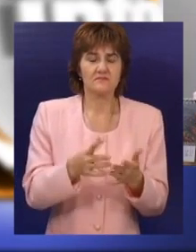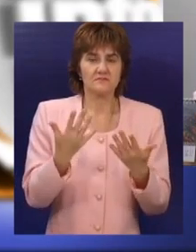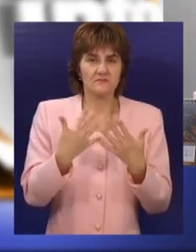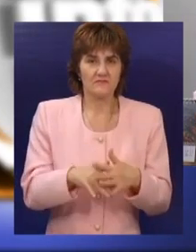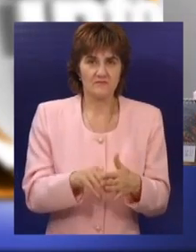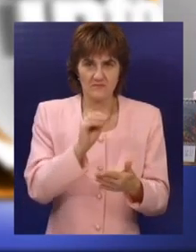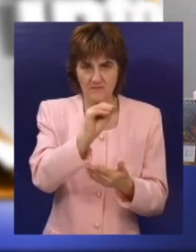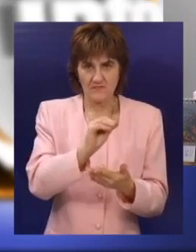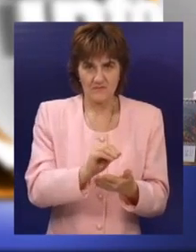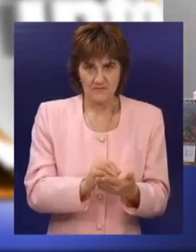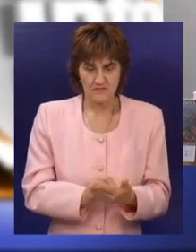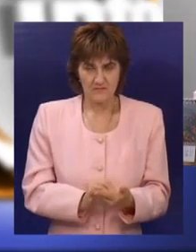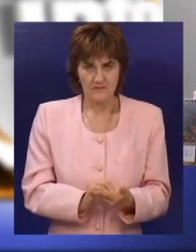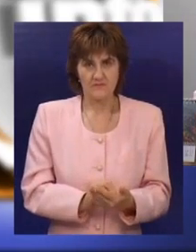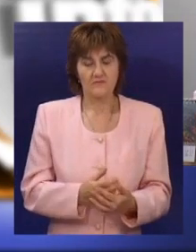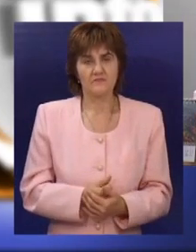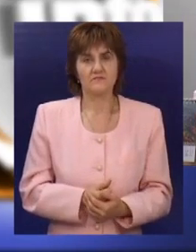agencije,